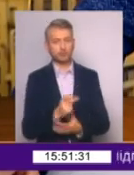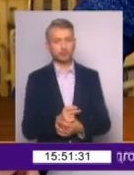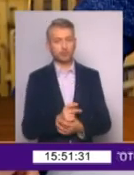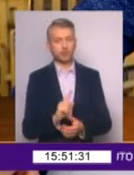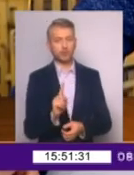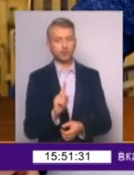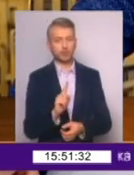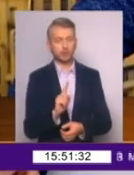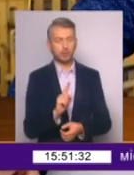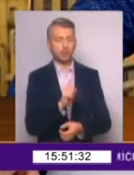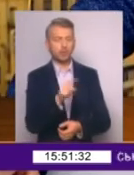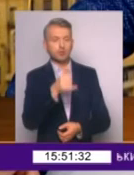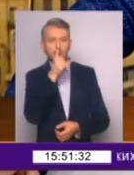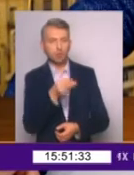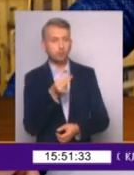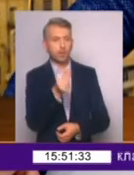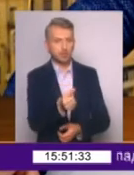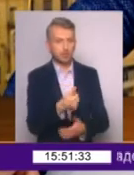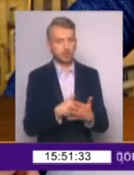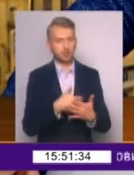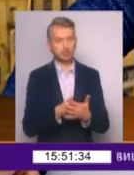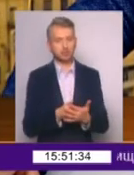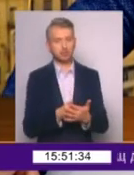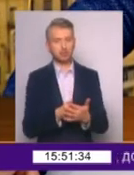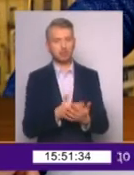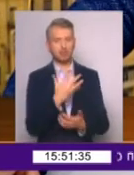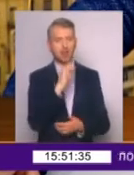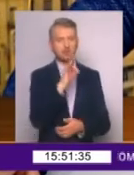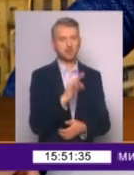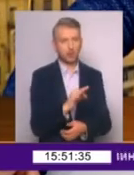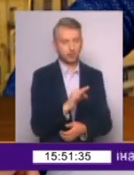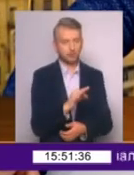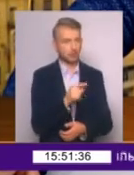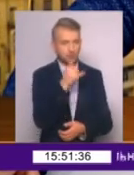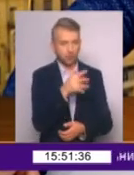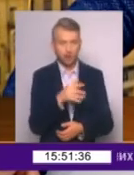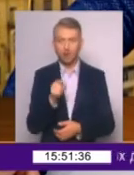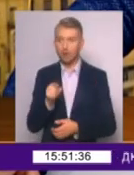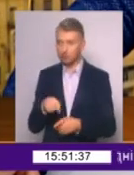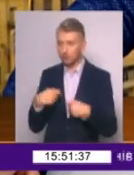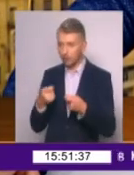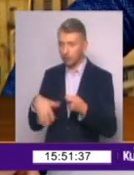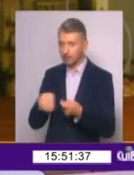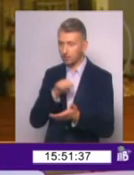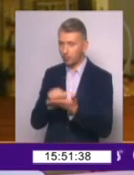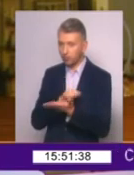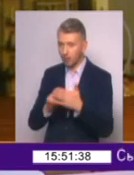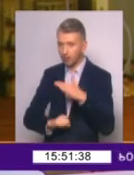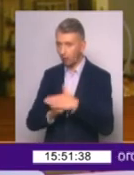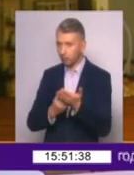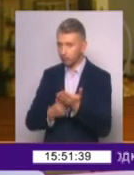що ну, вони не зможуть платити, наприклад, там 5%. Вони надають для цього відповідні документи, так, обґрунтування.